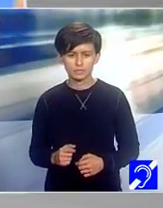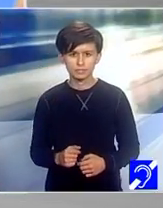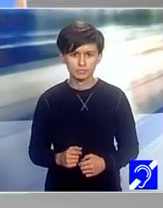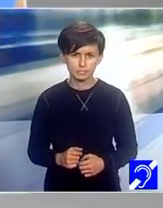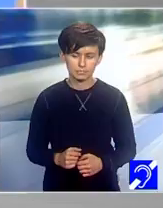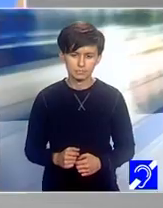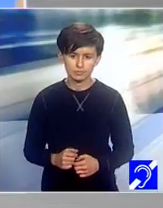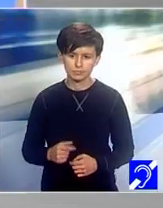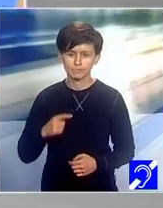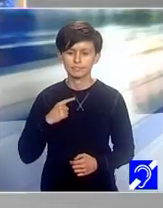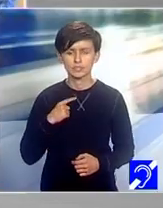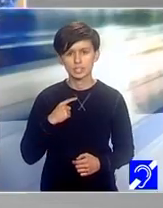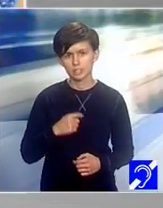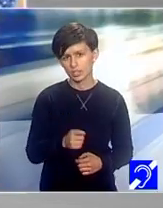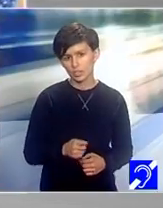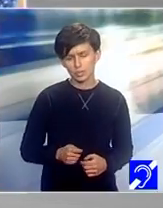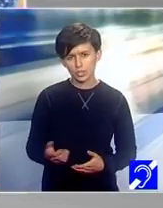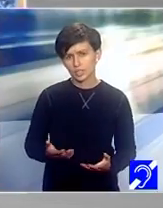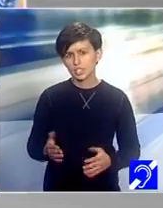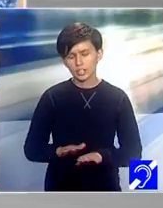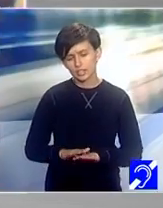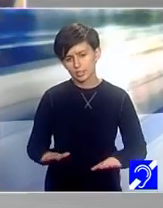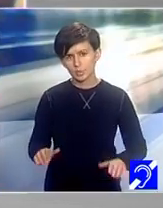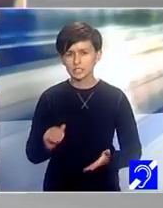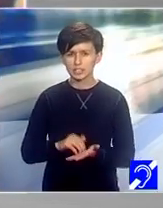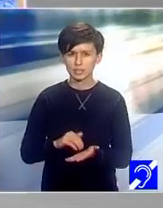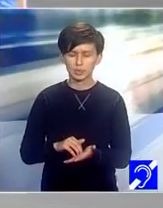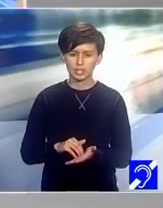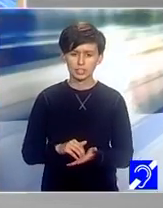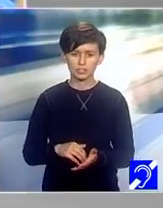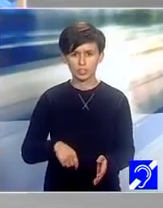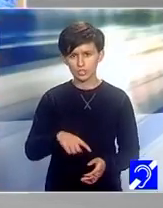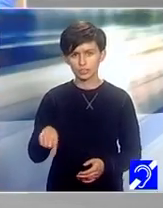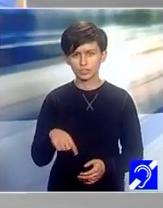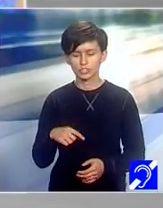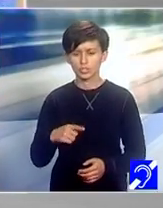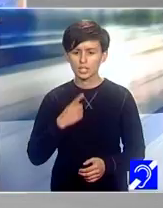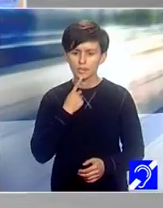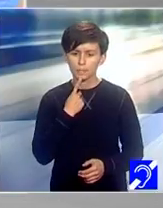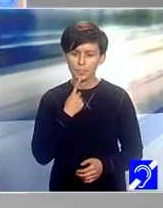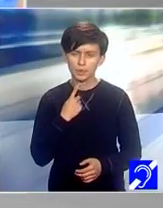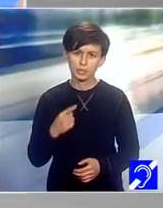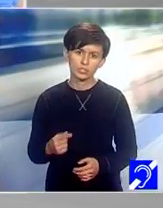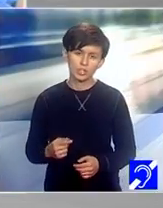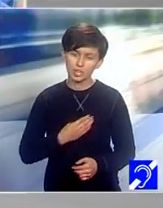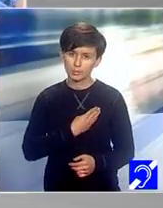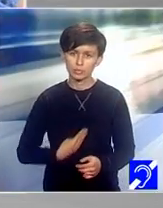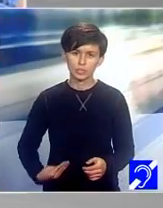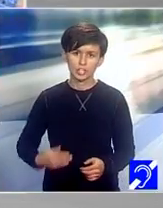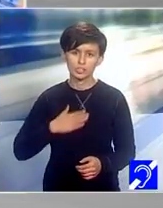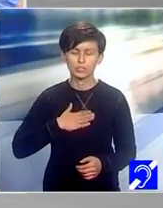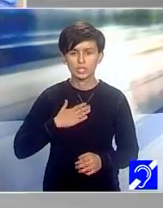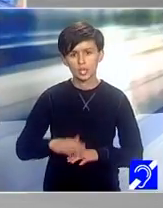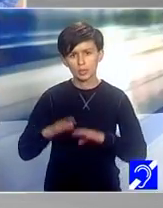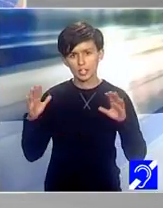bun, fiind un proiect care se bazează pe nevoi, cu siguranță și noi, ca și Timișoara, la fel ca și București și Baia Mare, am